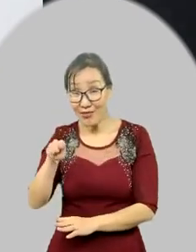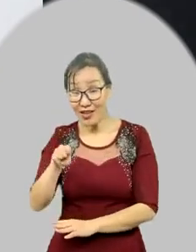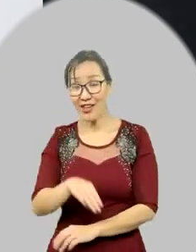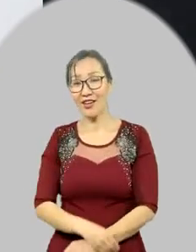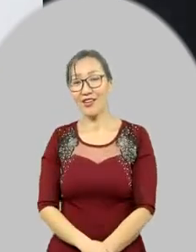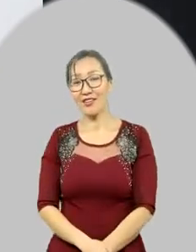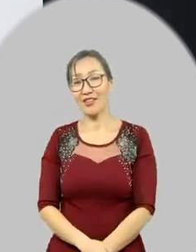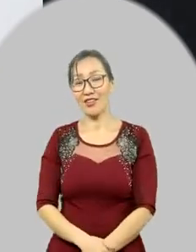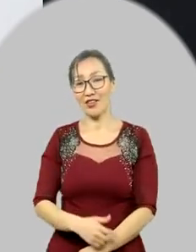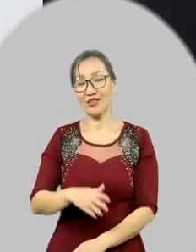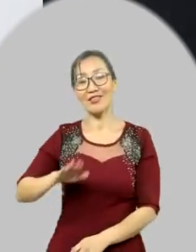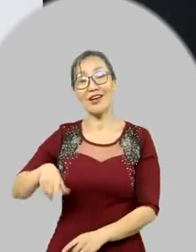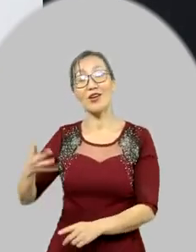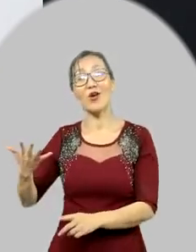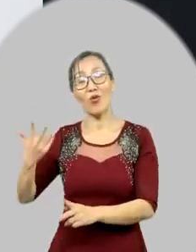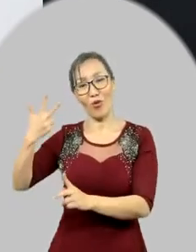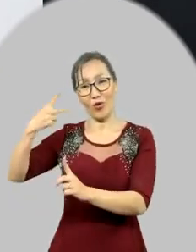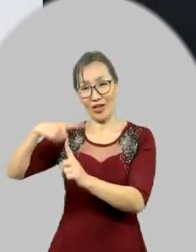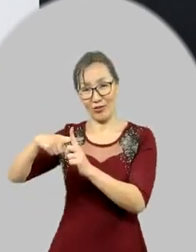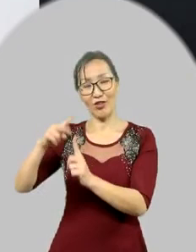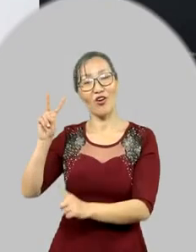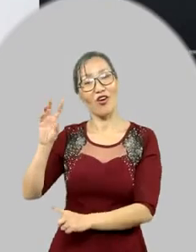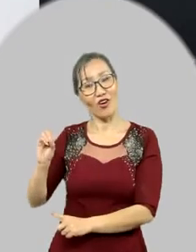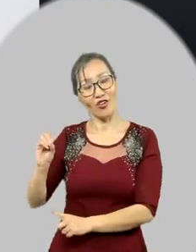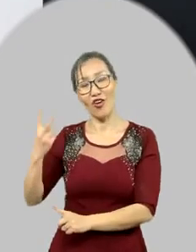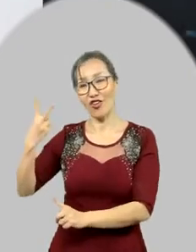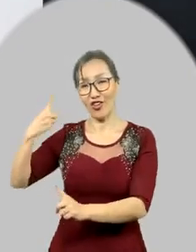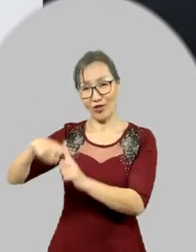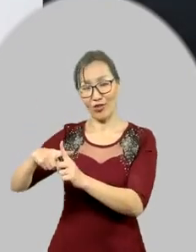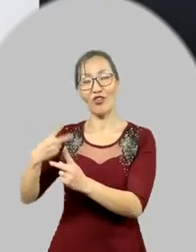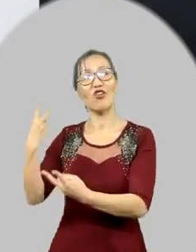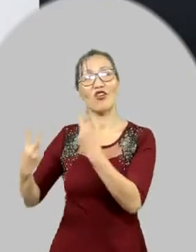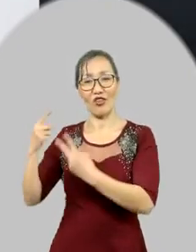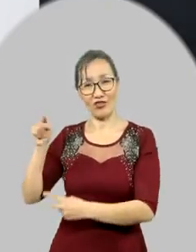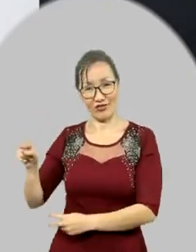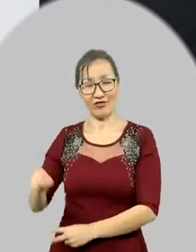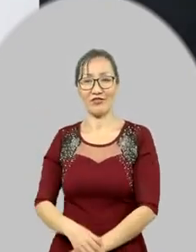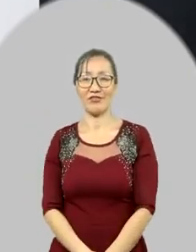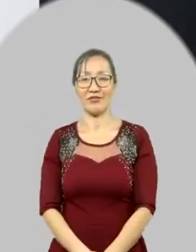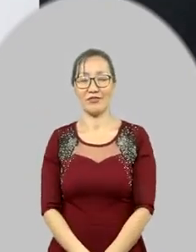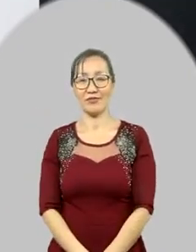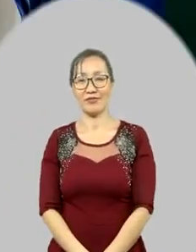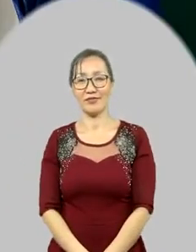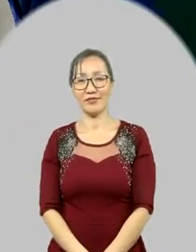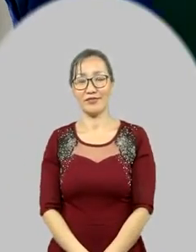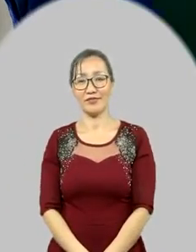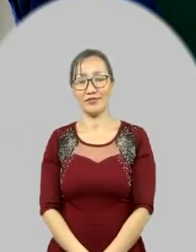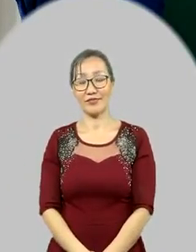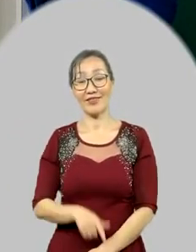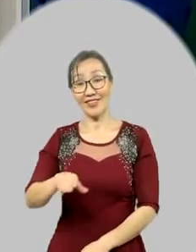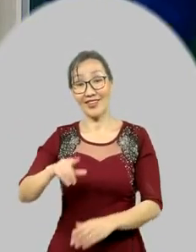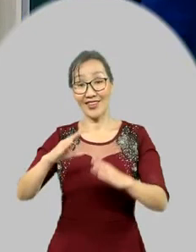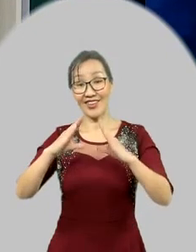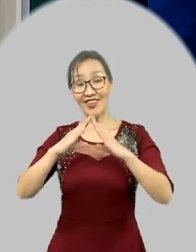үүний дараагийн тоо 3-аар нэмэгдээд 20, 2-оор нэмэгдээд 22. За, та